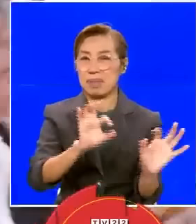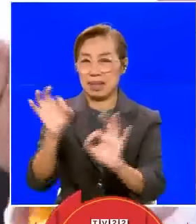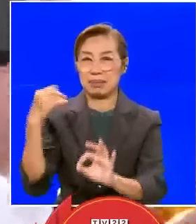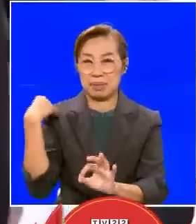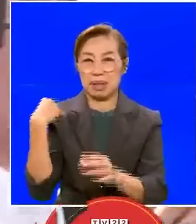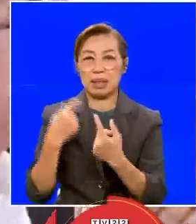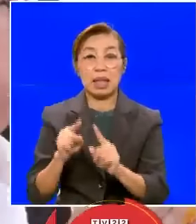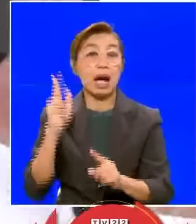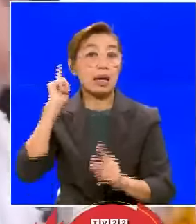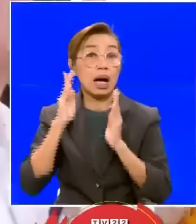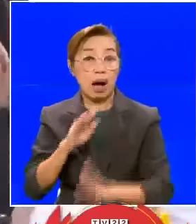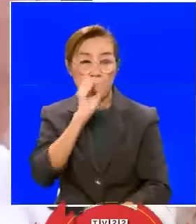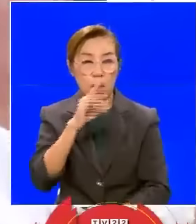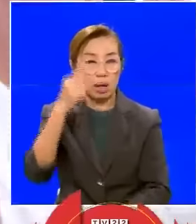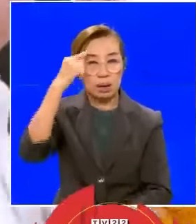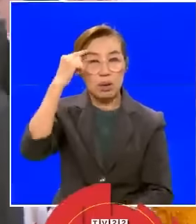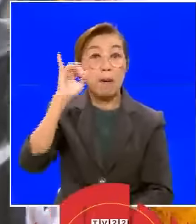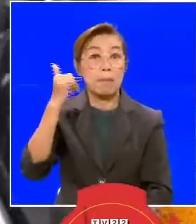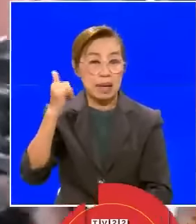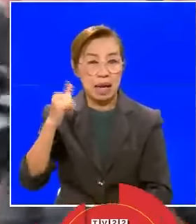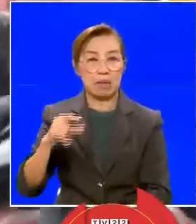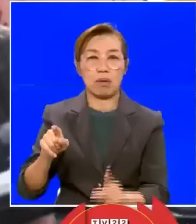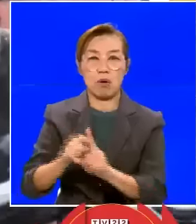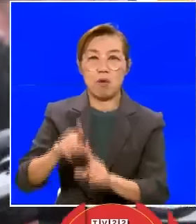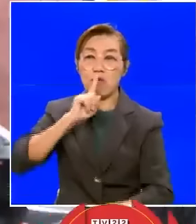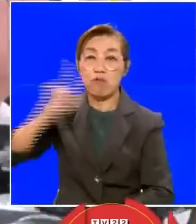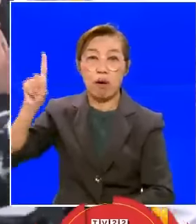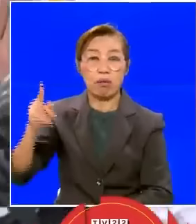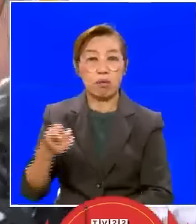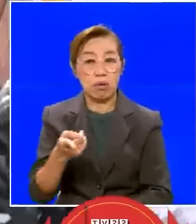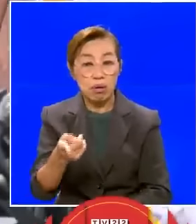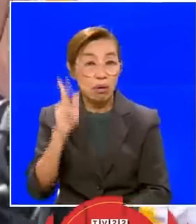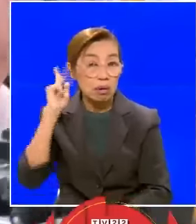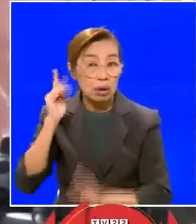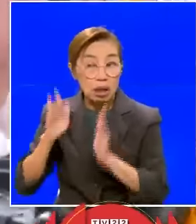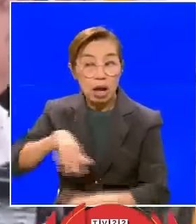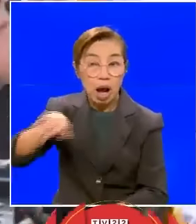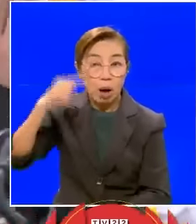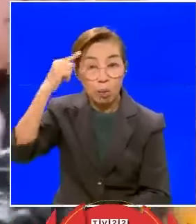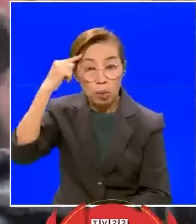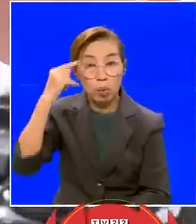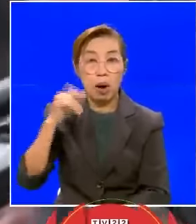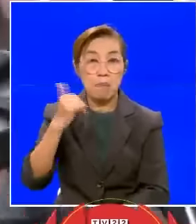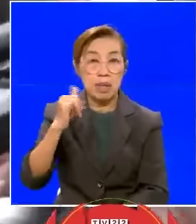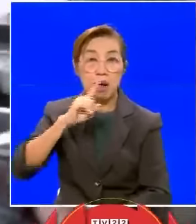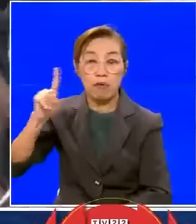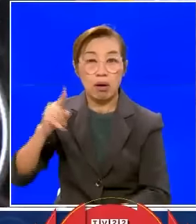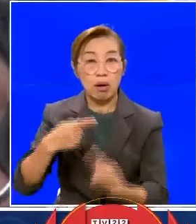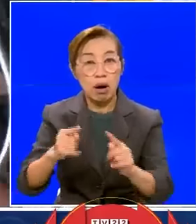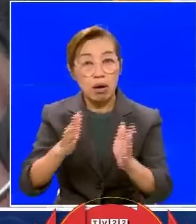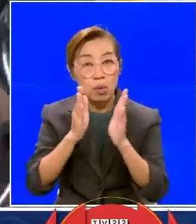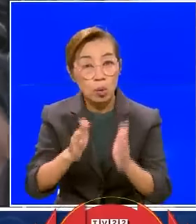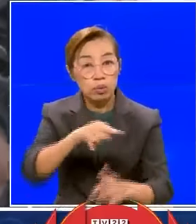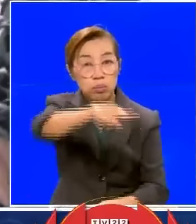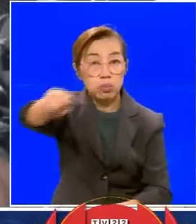ยังเอามาพูดกันได้ว่ามีแนวโน้มจะสั่งฟ้องผมไม่แน่ใจว่าทางการเมืองเขาจะทราบก่อนหรือเปล่ามันก็เลยเป็นกลายเป็นประเด็นว่ามันต้องมีฝั่ง